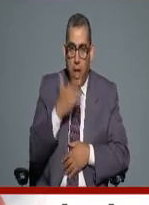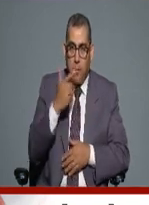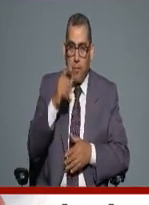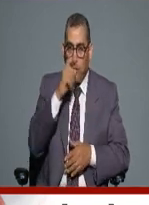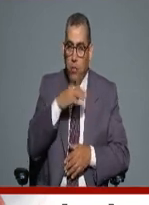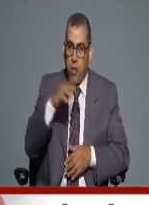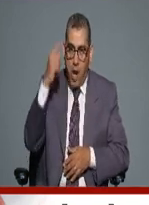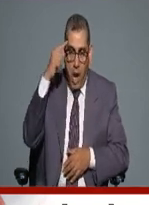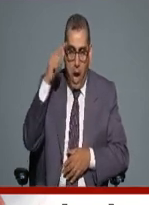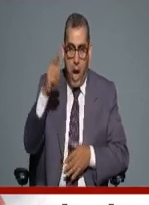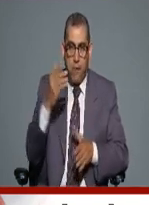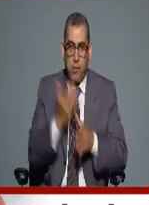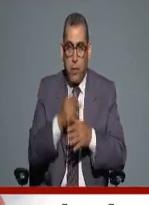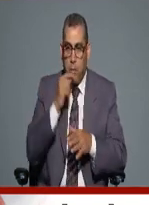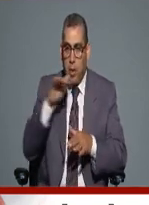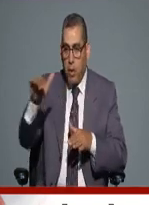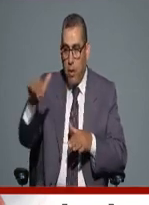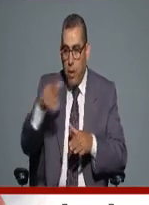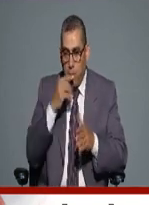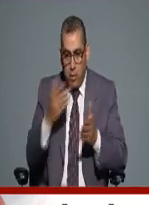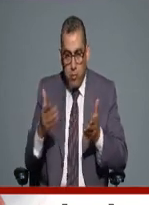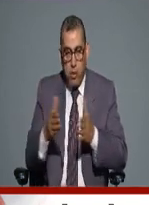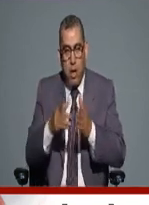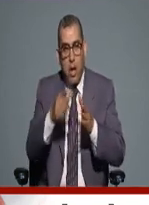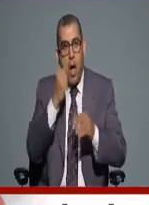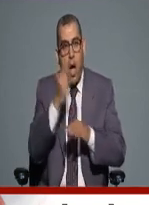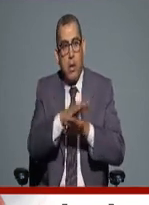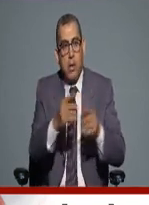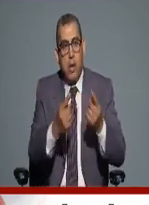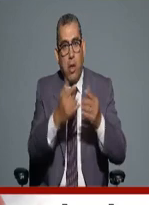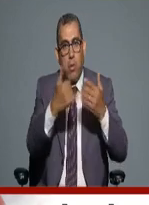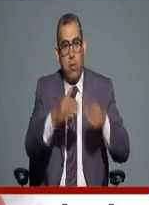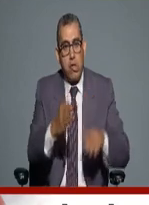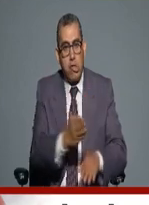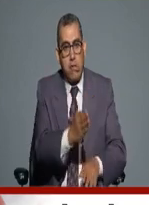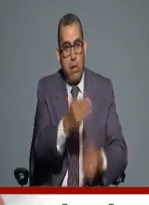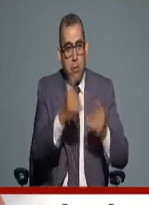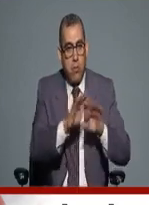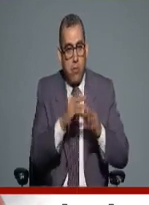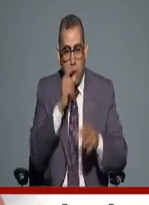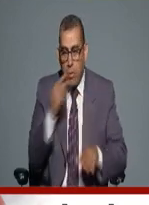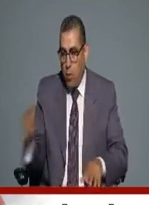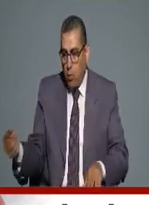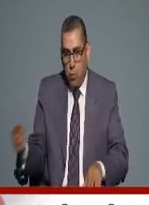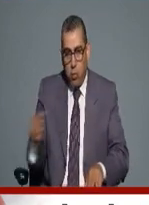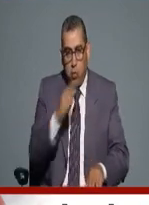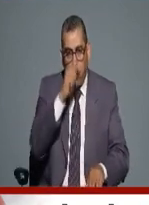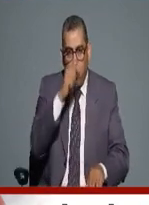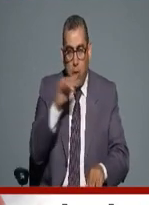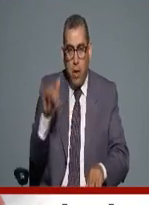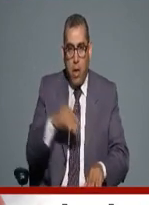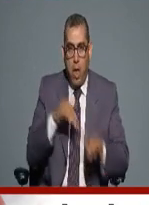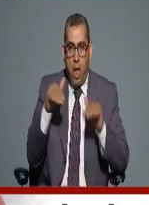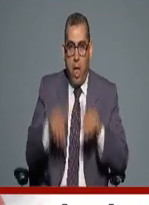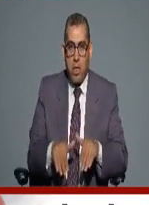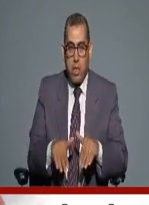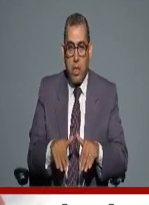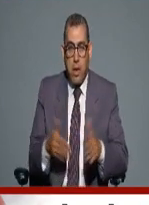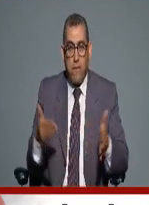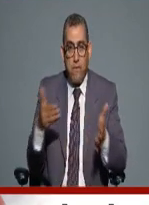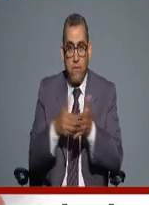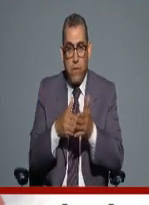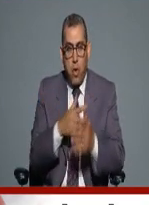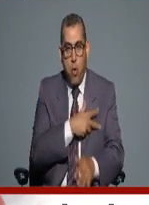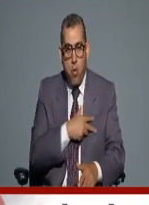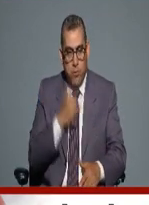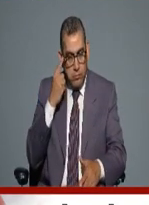يعرف الكلام ده كويس، إلى أراضي بور، لأن دايما الفلاح اللي في الآخر لا تصل إليه المياه. وبالتالي تدخلت